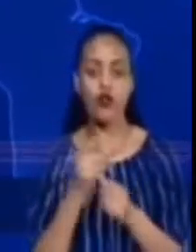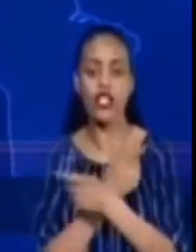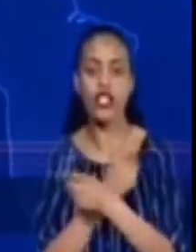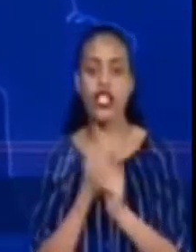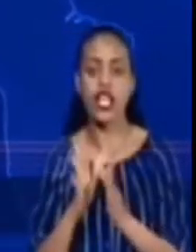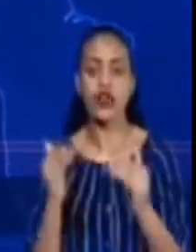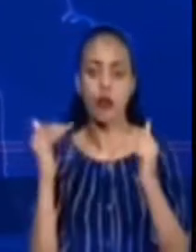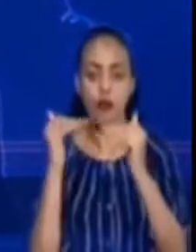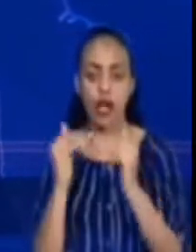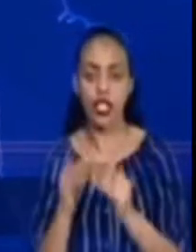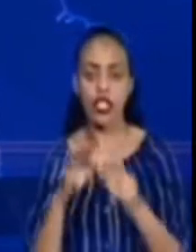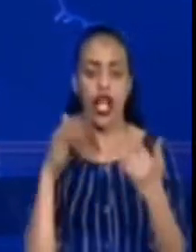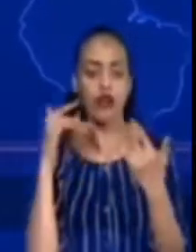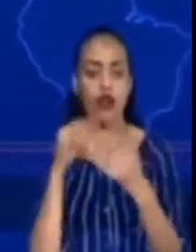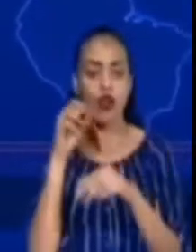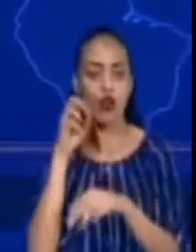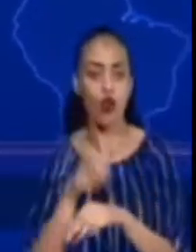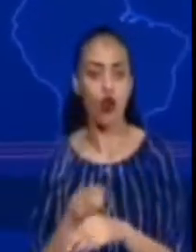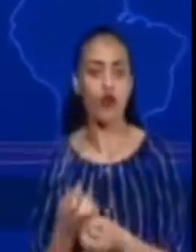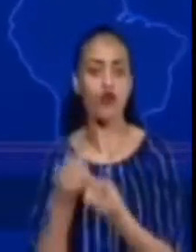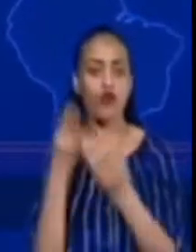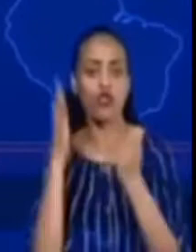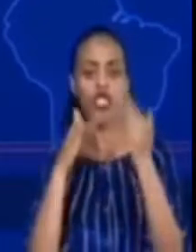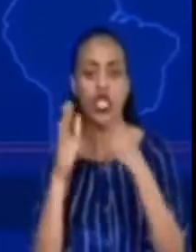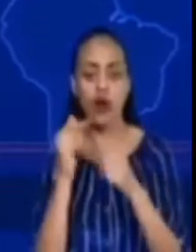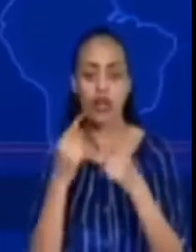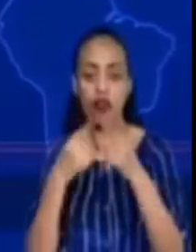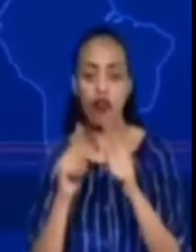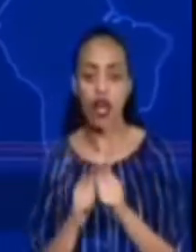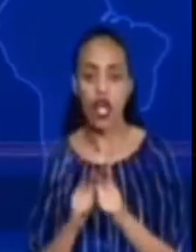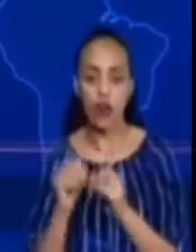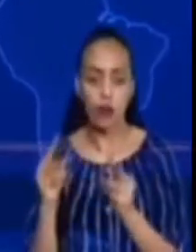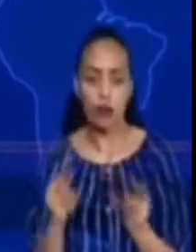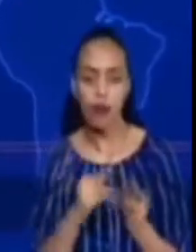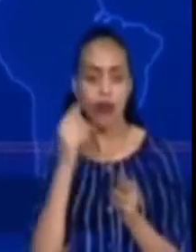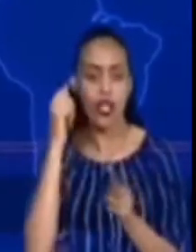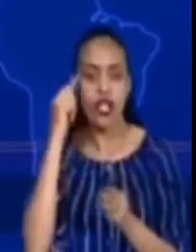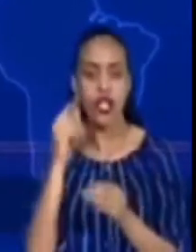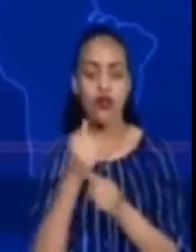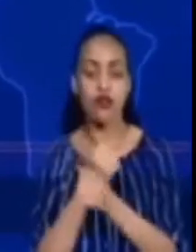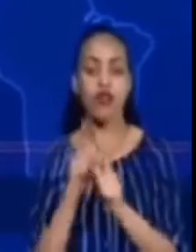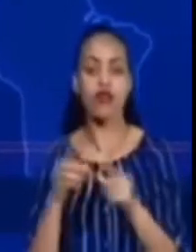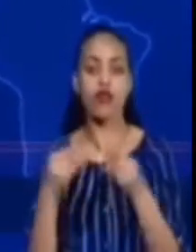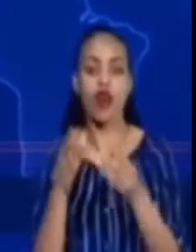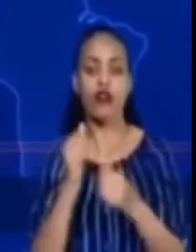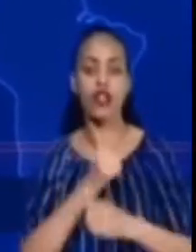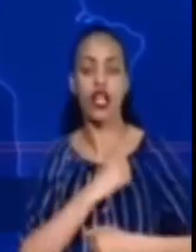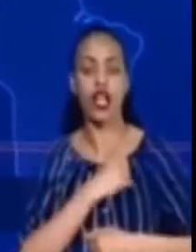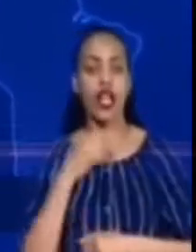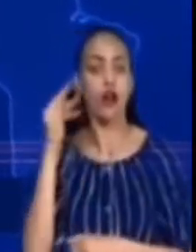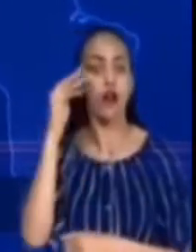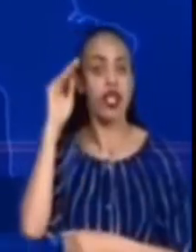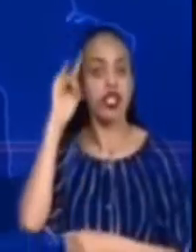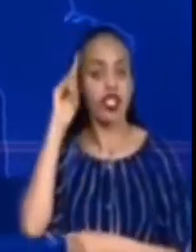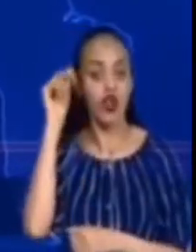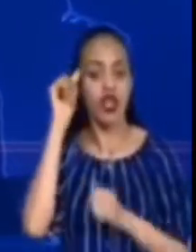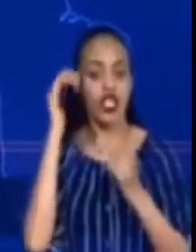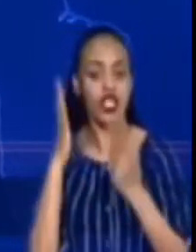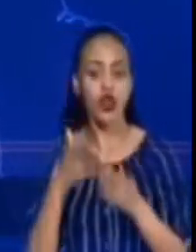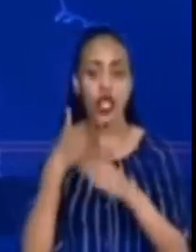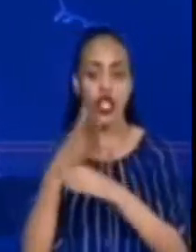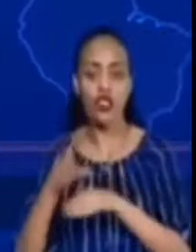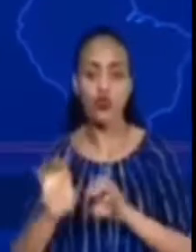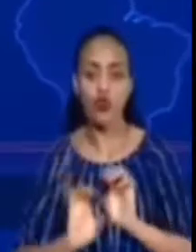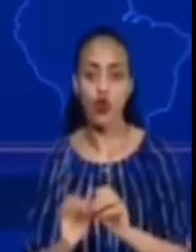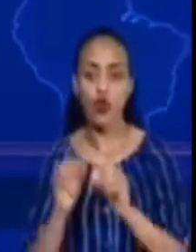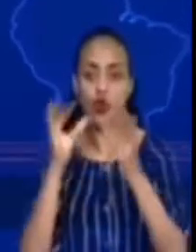ያደረገው ቁስሉን የውሻ ቁስል አድርጎ የፈወስለት እኮ አህመዲን ጀበል እኮ ነው። ሌላ ሰው መሰለ አህመድ ዲን ጀበል ነው